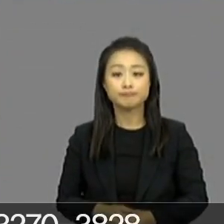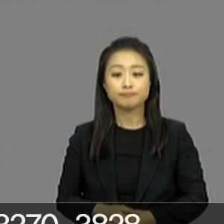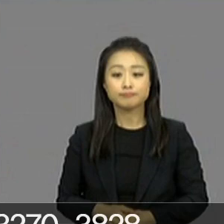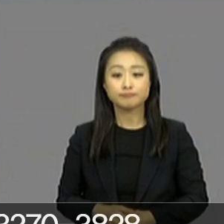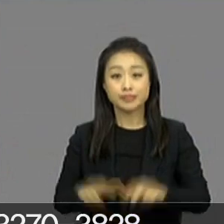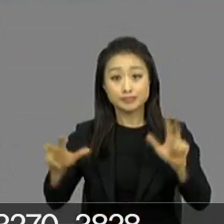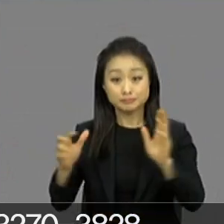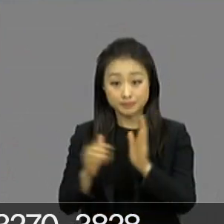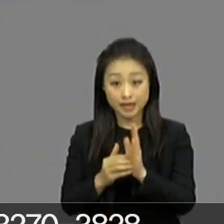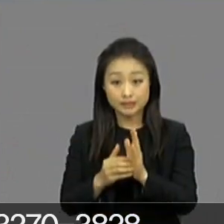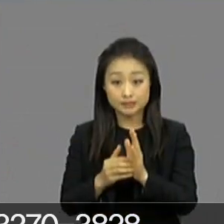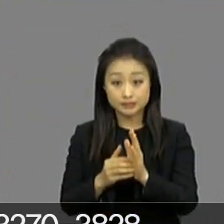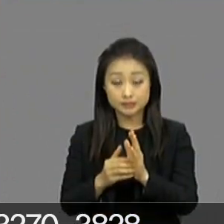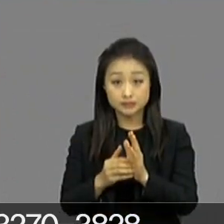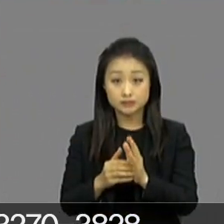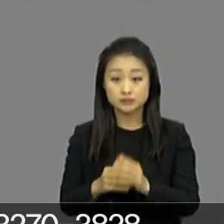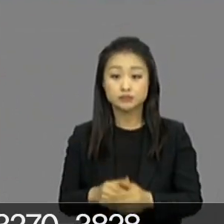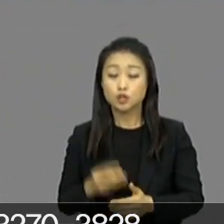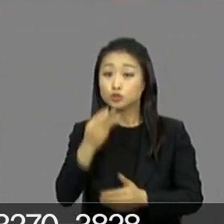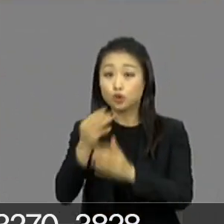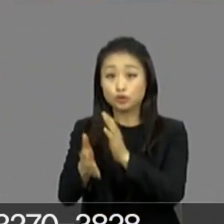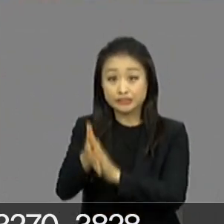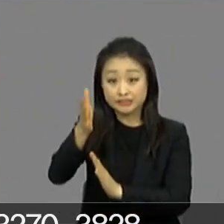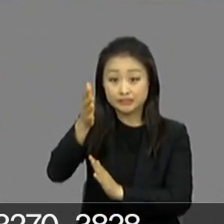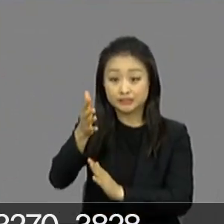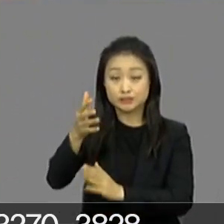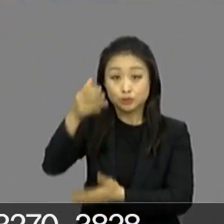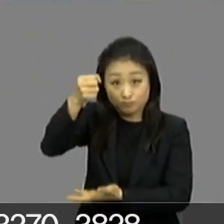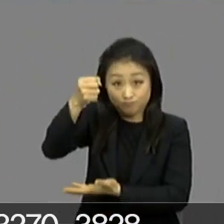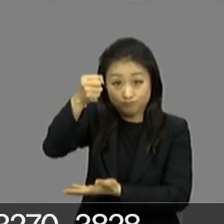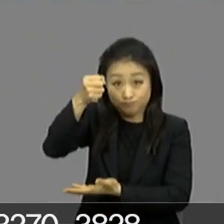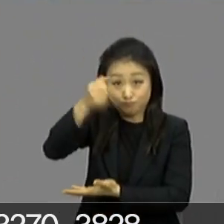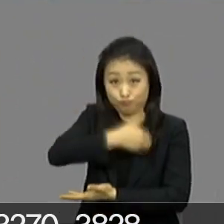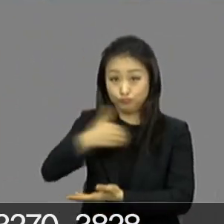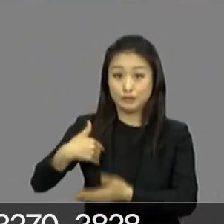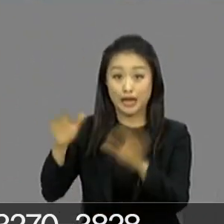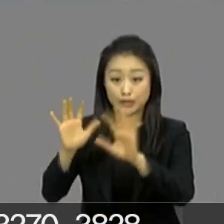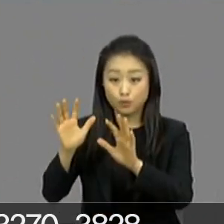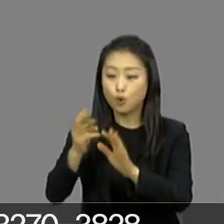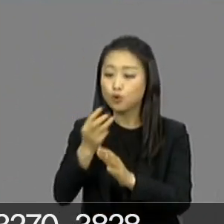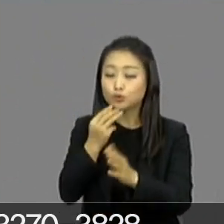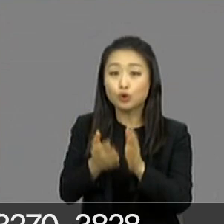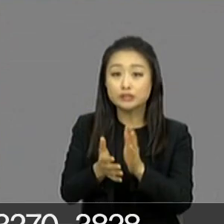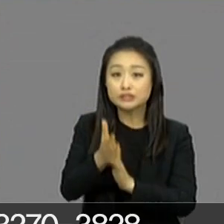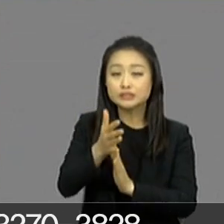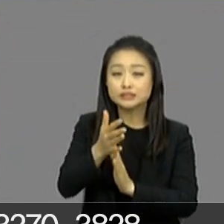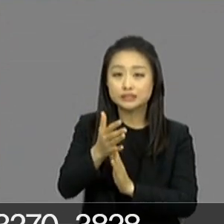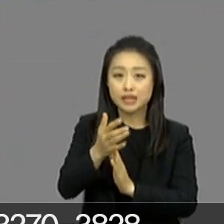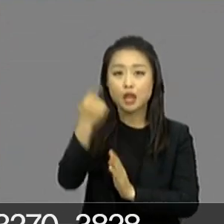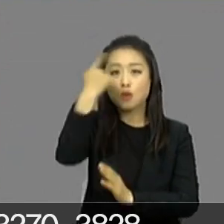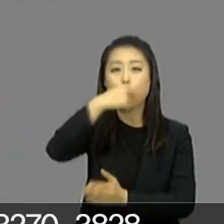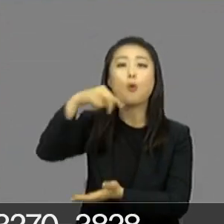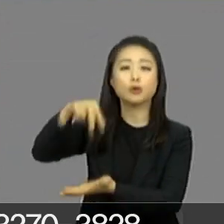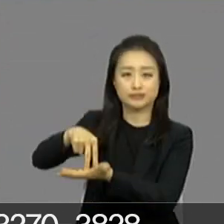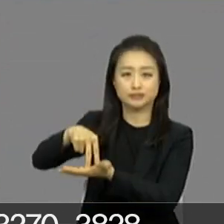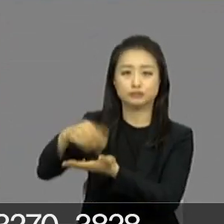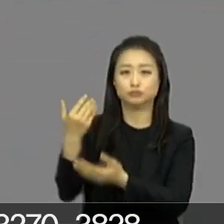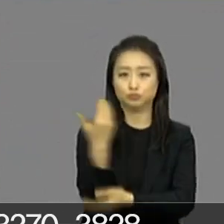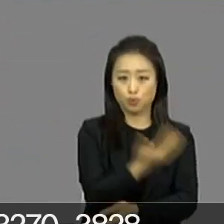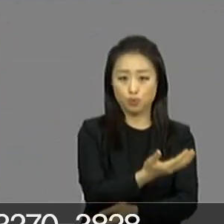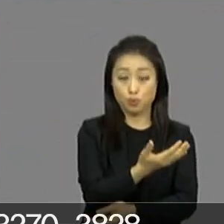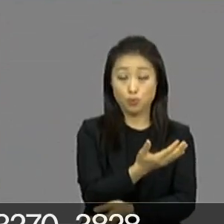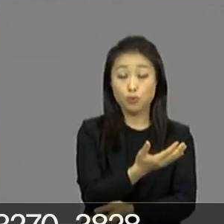것들이 다 이런 지구 일어나면 솜씨가 돈을 다 가지고 하는게 아니고요 소울 씨는 다만 보장을 해주는 겁니다 여기서 만약